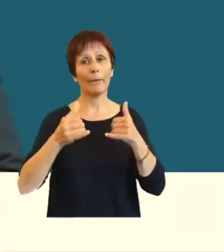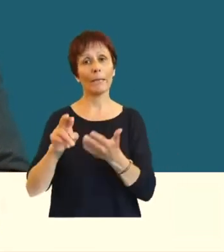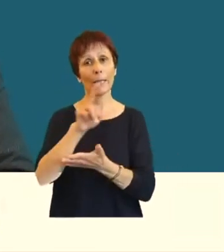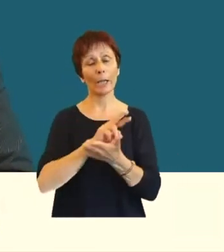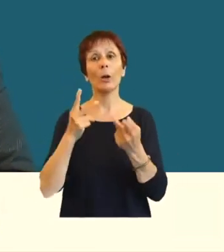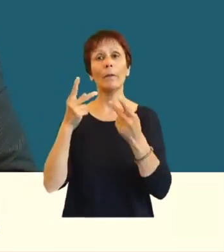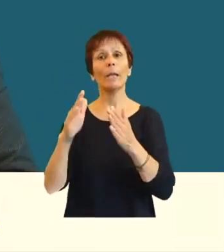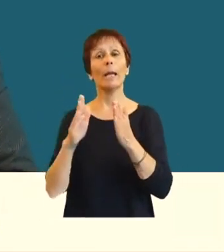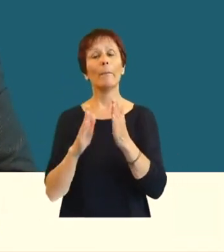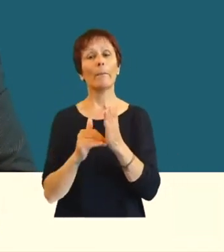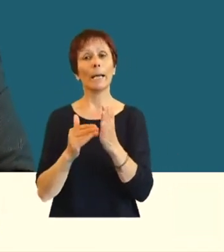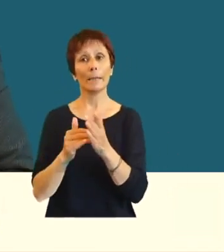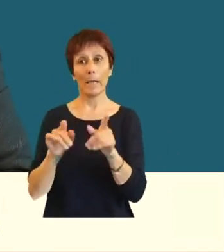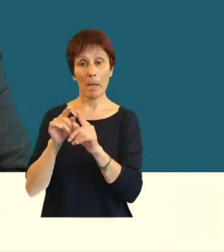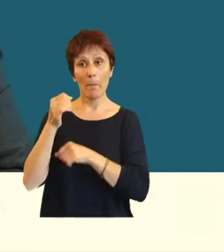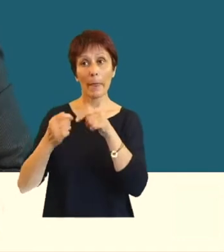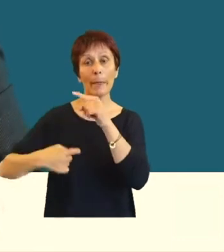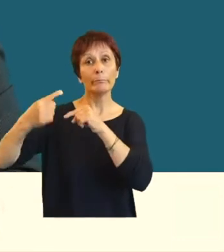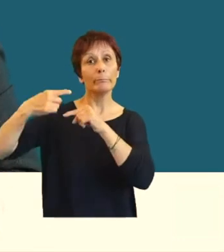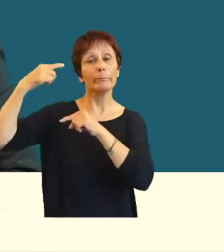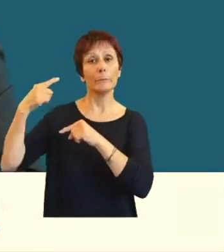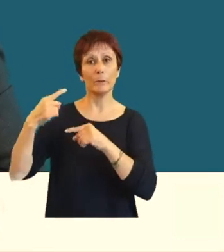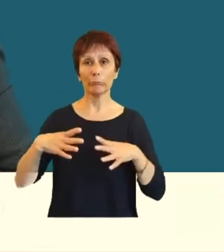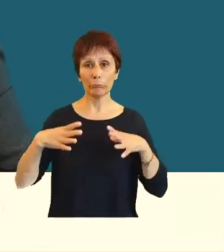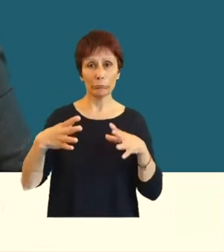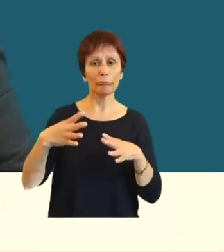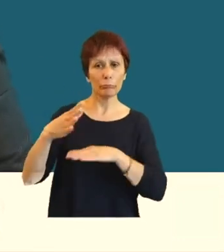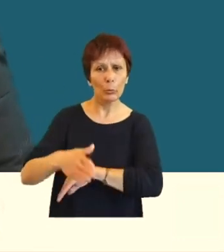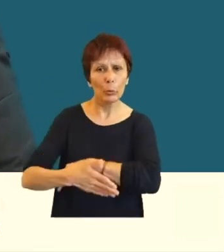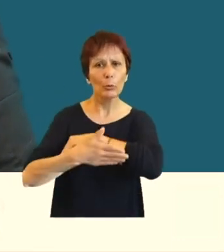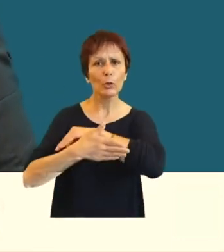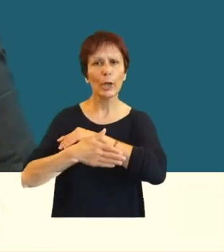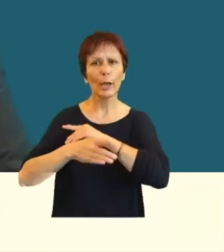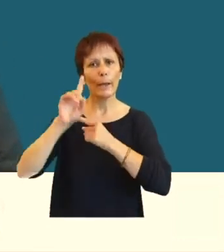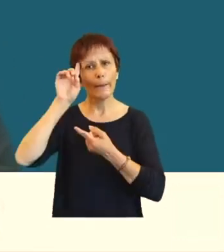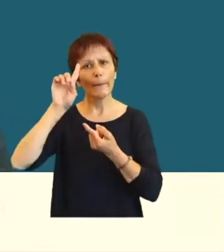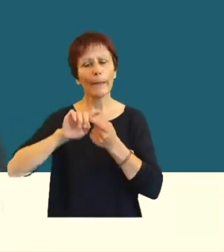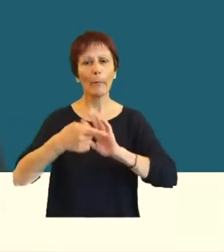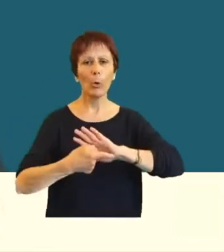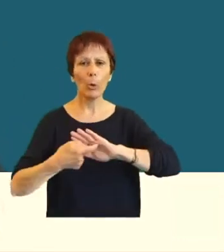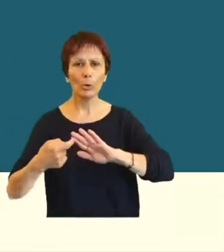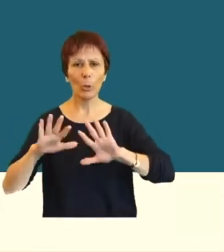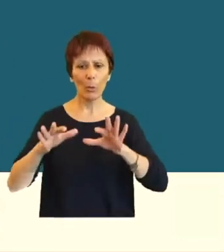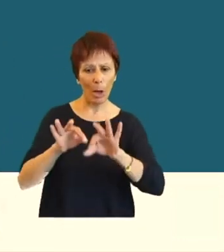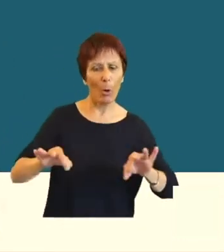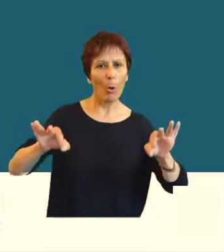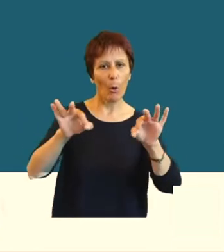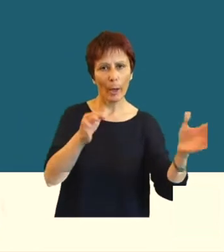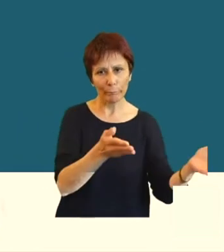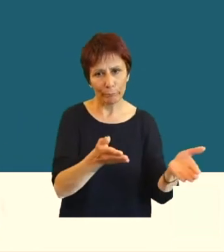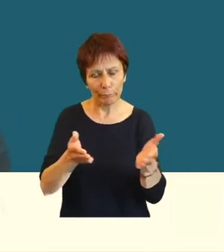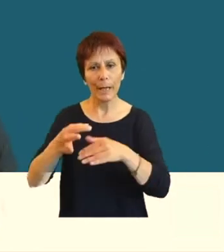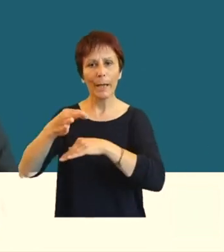ville de Marseille, comme les années précédentes, s'engage à les soutenir logistiquement avec la mise à disposition d'un local et d'un terrain